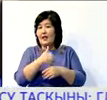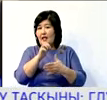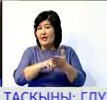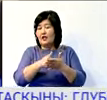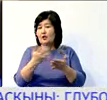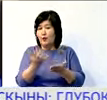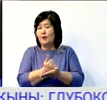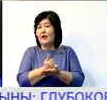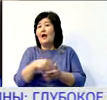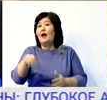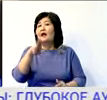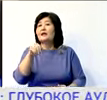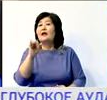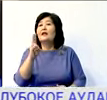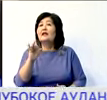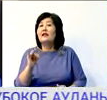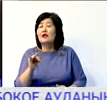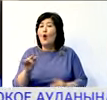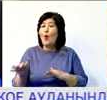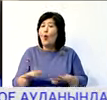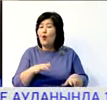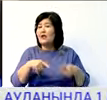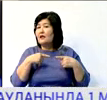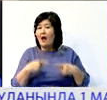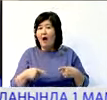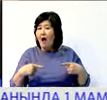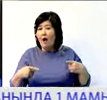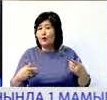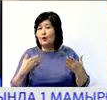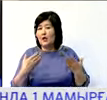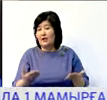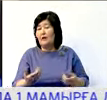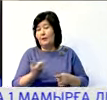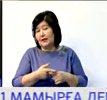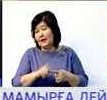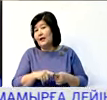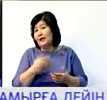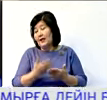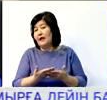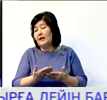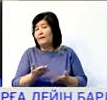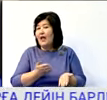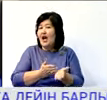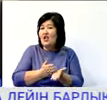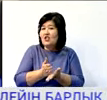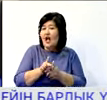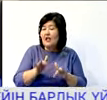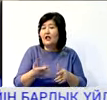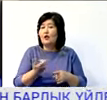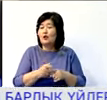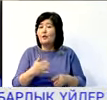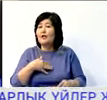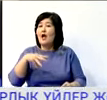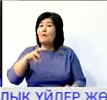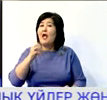болып танылған діни жаңағы қозғалыстардың әртүрлі солардың жалпы сұрамдары, жалпы саясаты сол туралы біздің